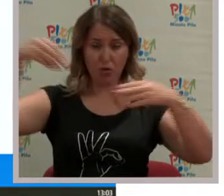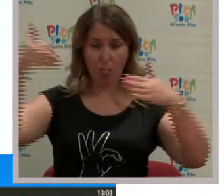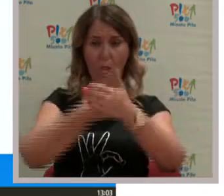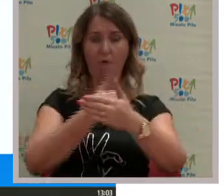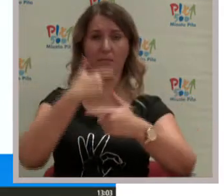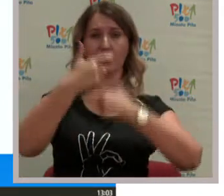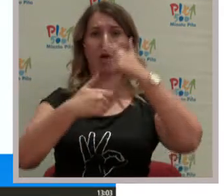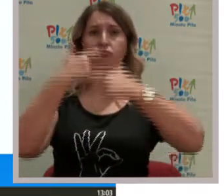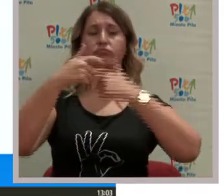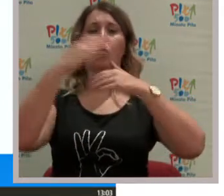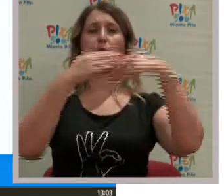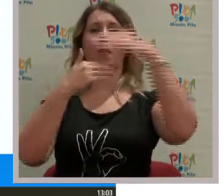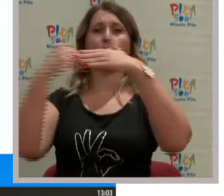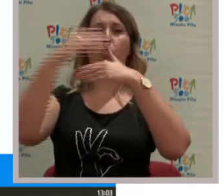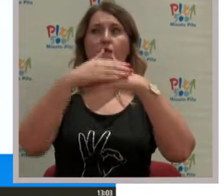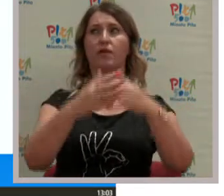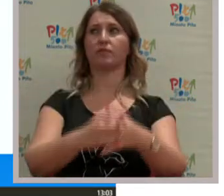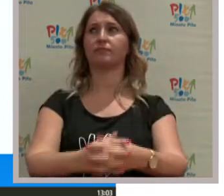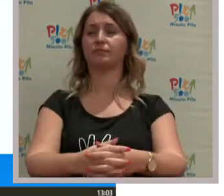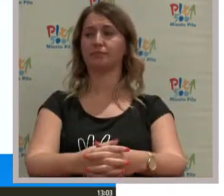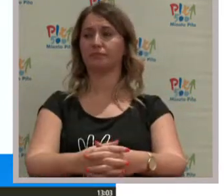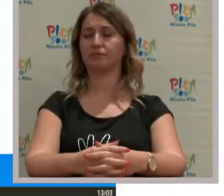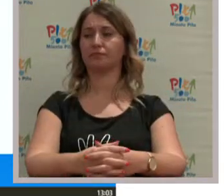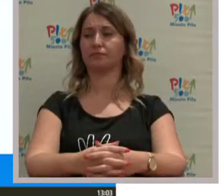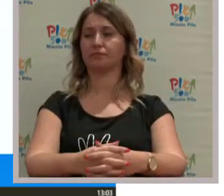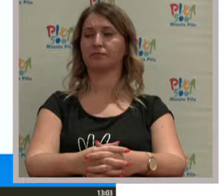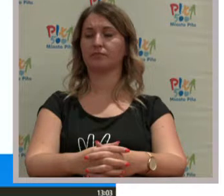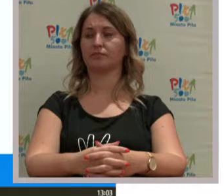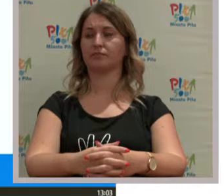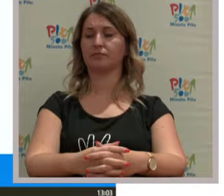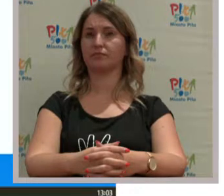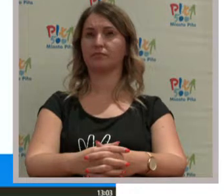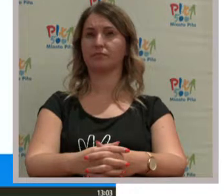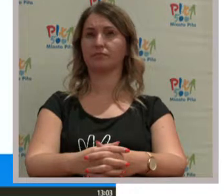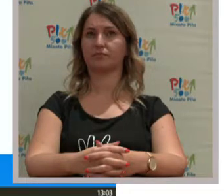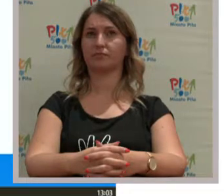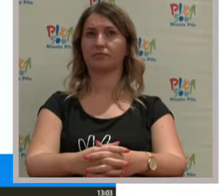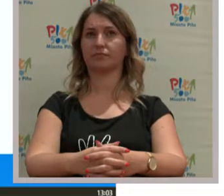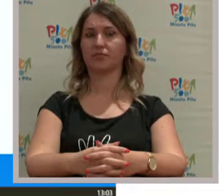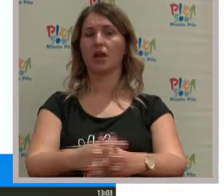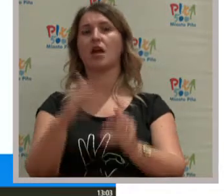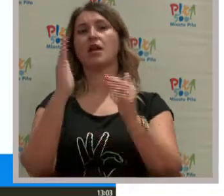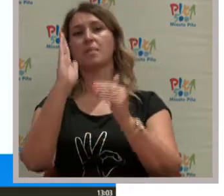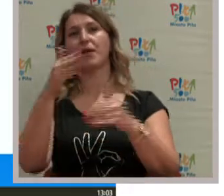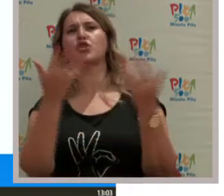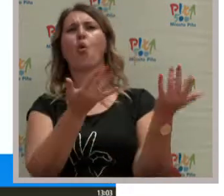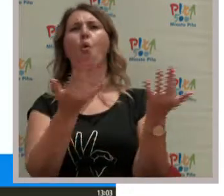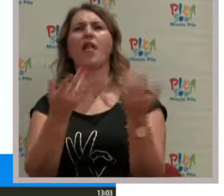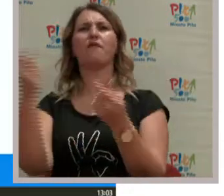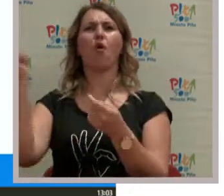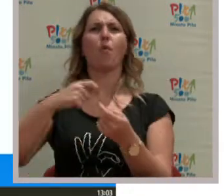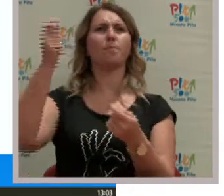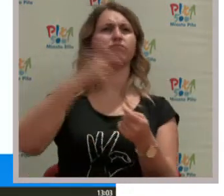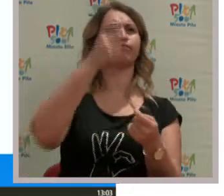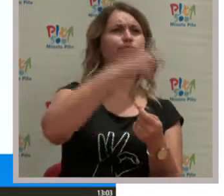dzisiejszą obwodnicą. Da to możliwość dodatkowego dojazdu do tej strefy